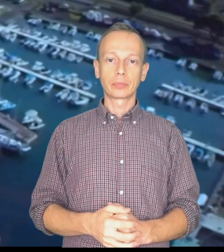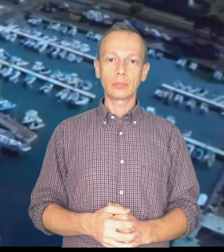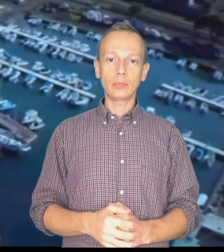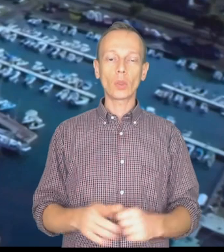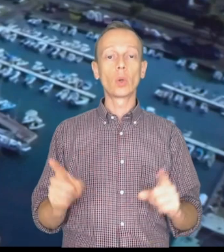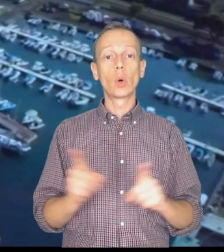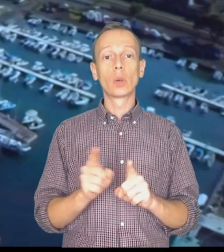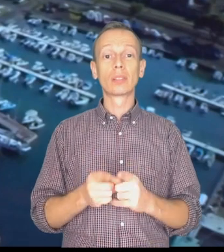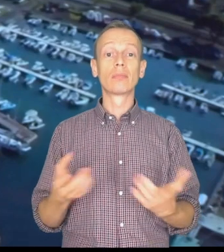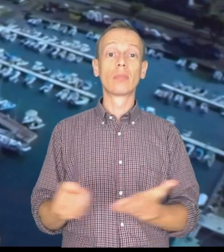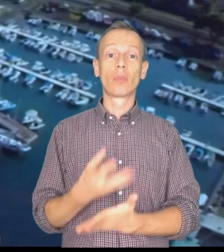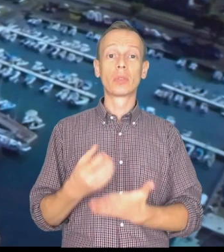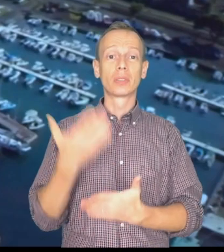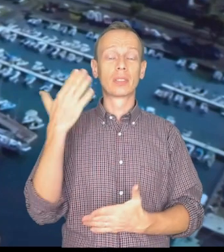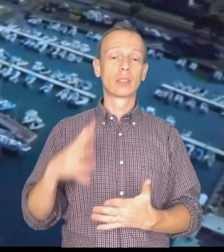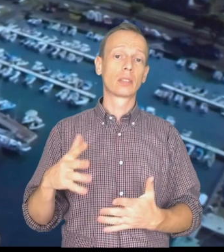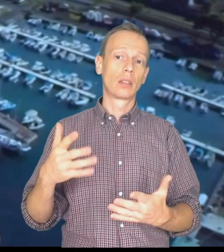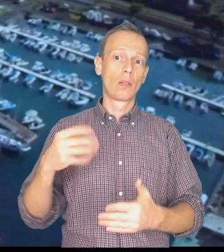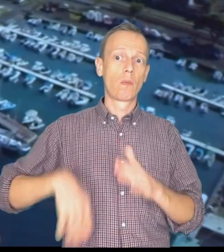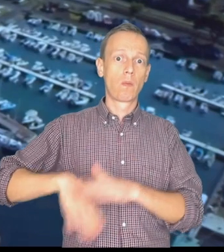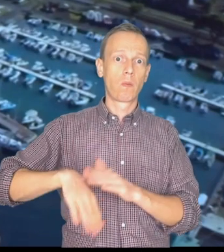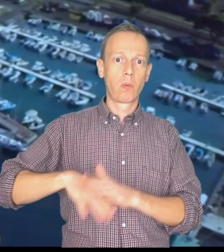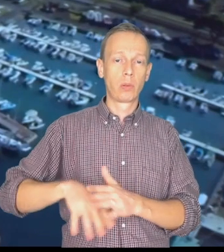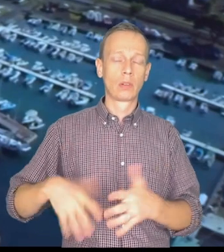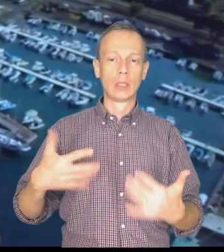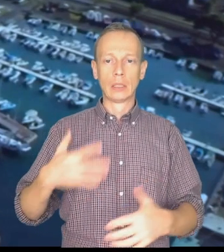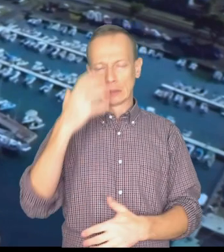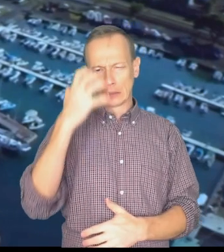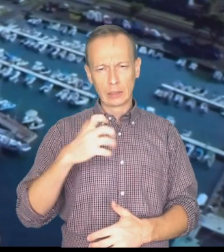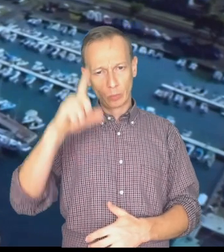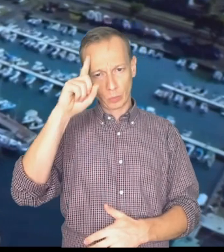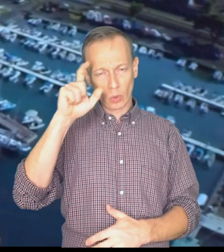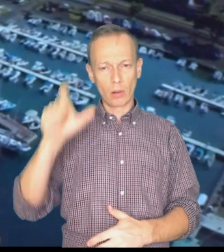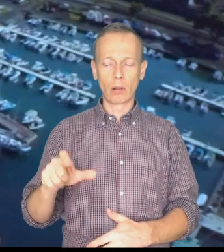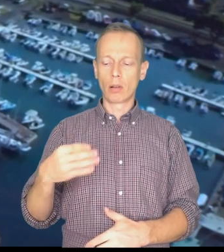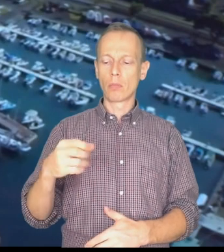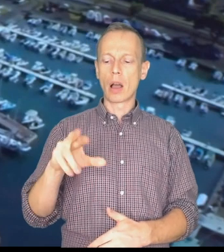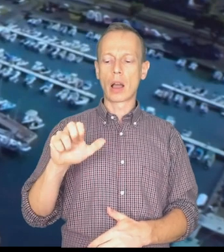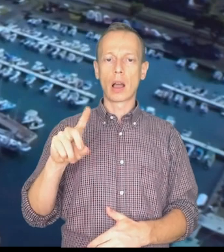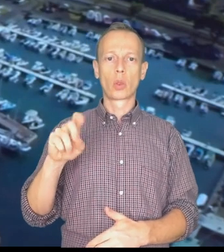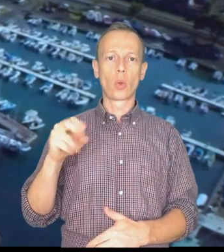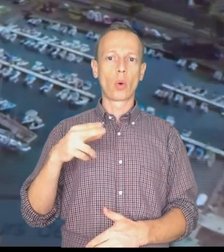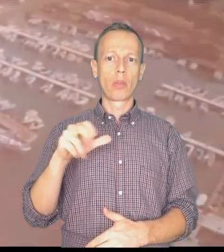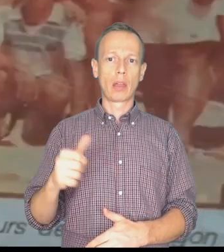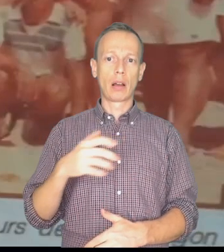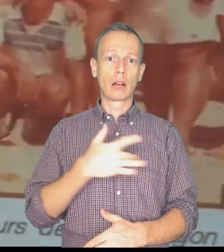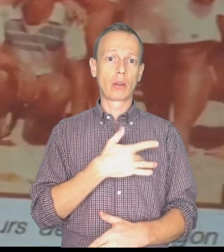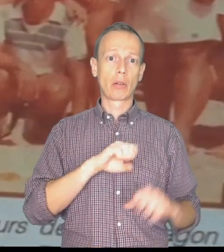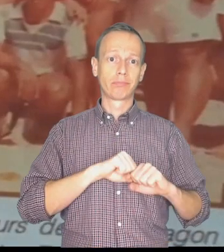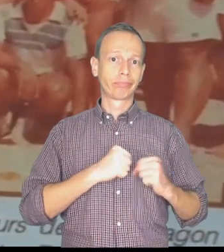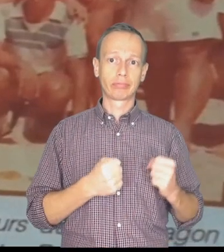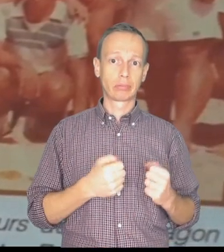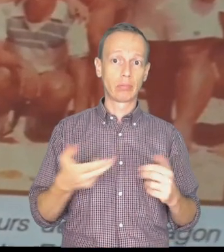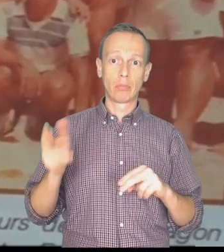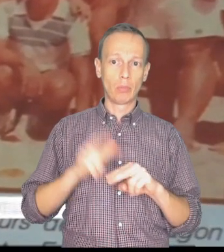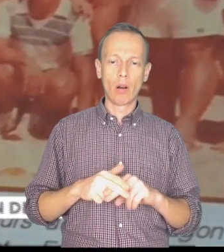Également dans l'actualité, le monde du football pleure un grand champion. Diego Maradona est mort d'une crise cardiaque. Champion du monde de football